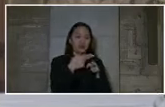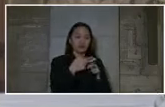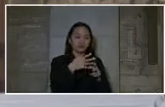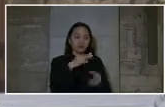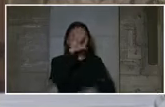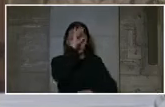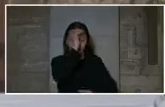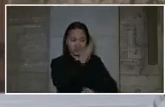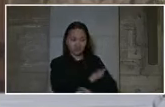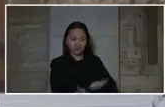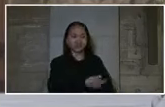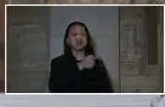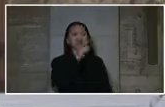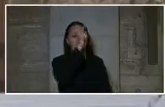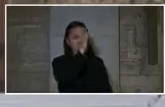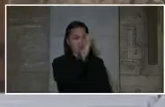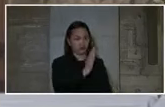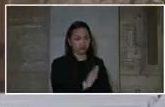Diyos.